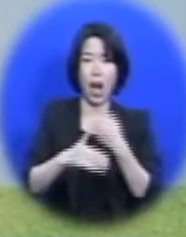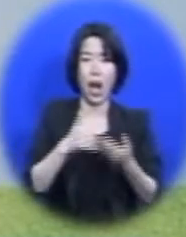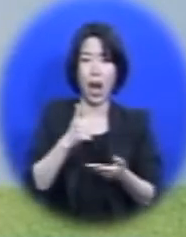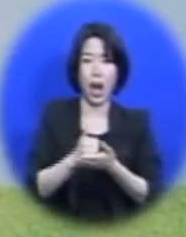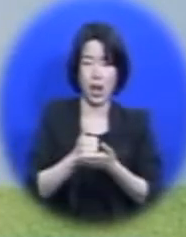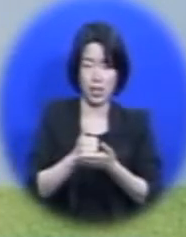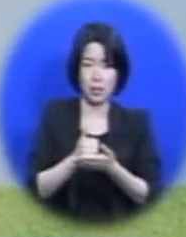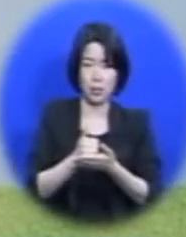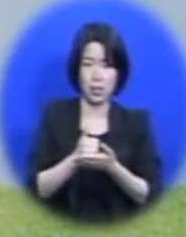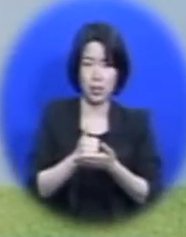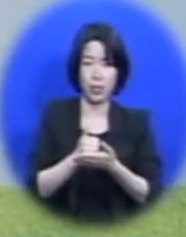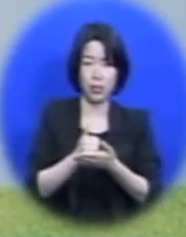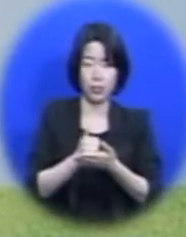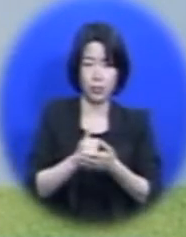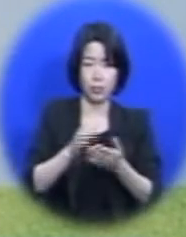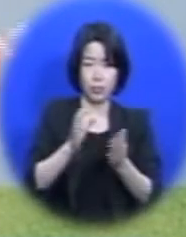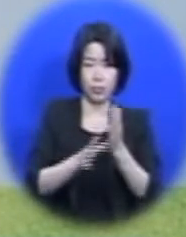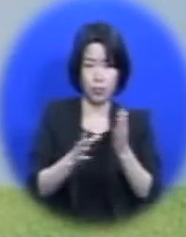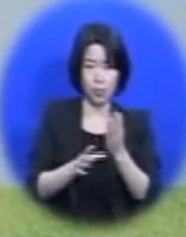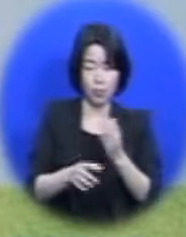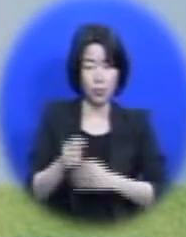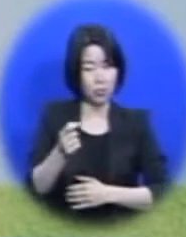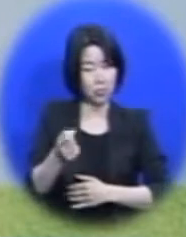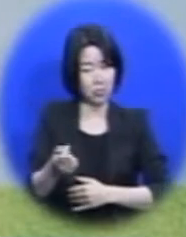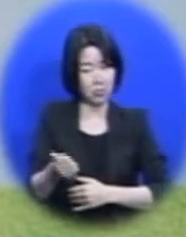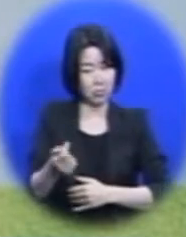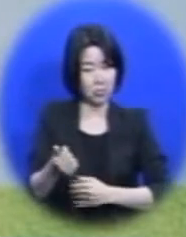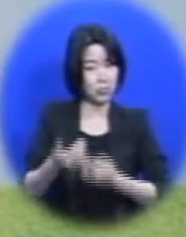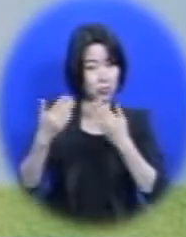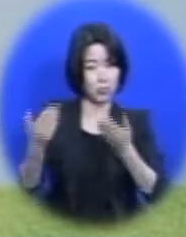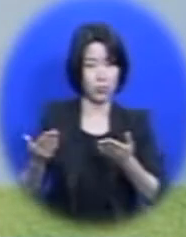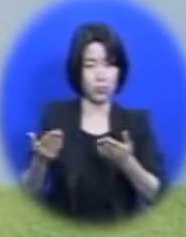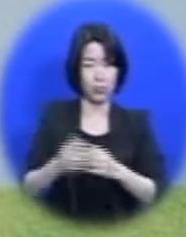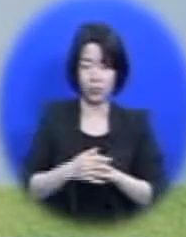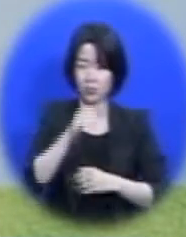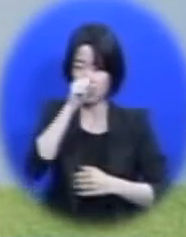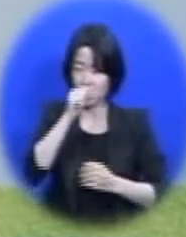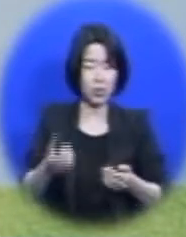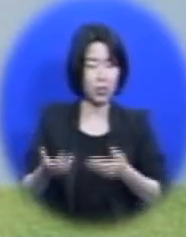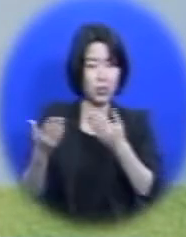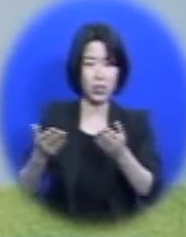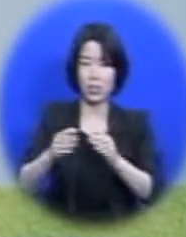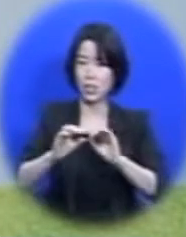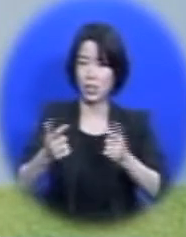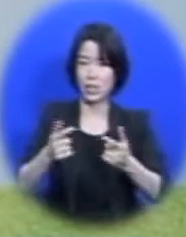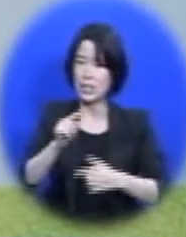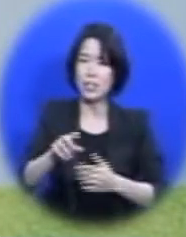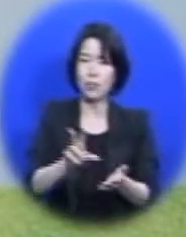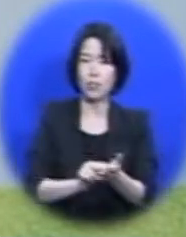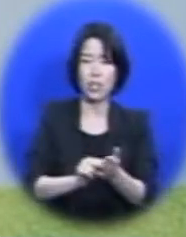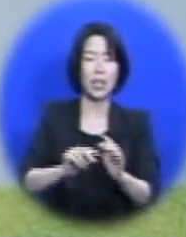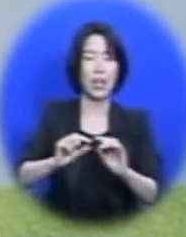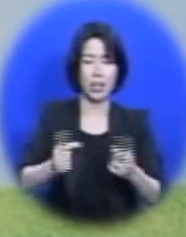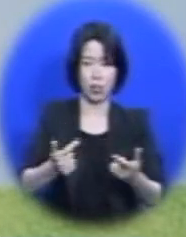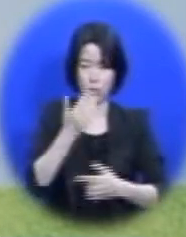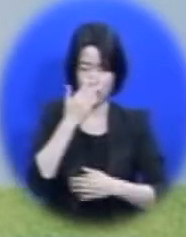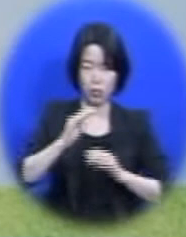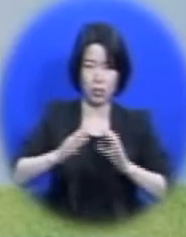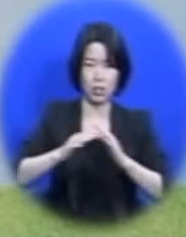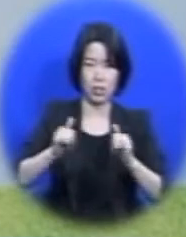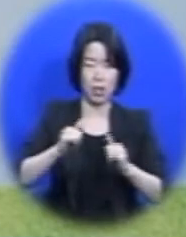하나님이 제물을 너무 적게 바쳤다. 좋은 거안 바쳤다. 이런 문제 가지고 이스라엘 백성들에게